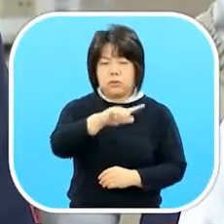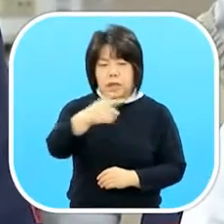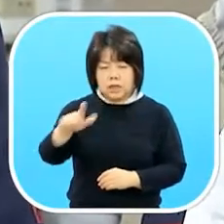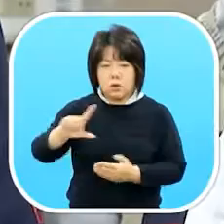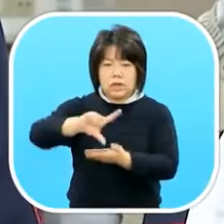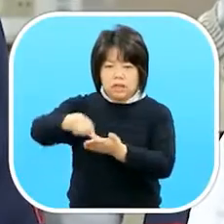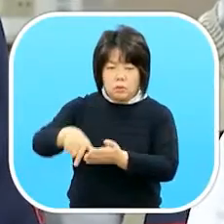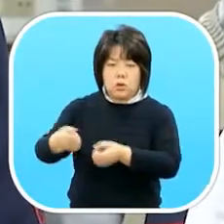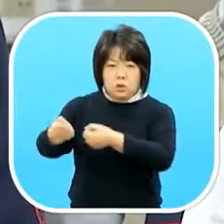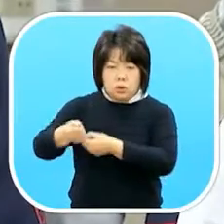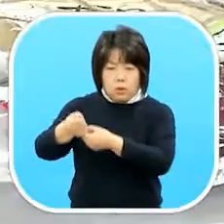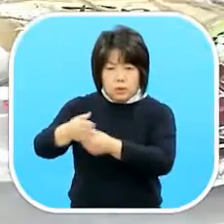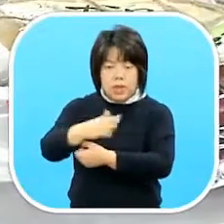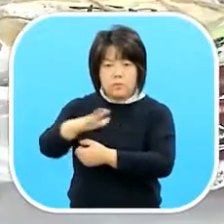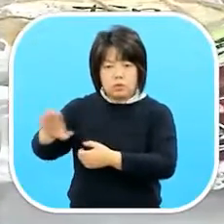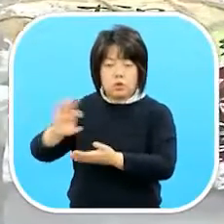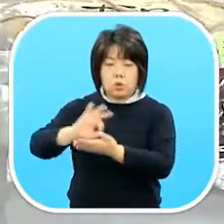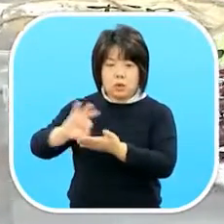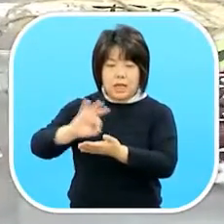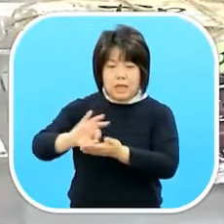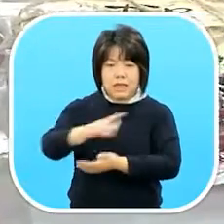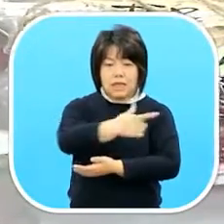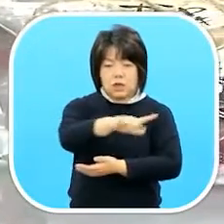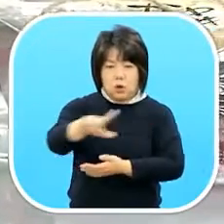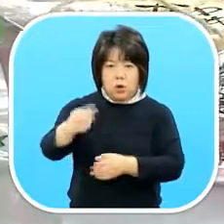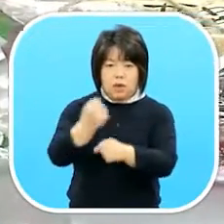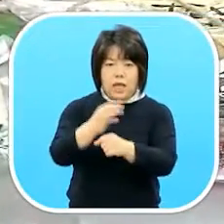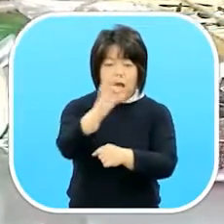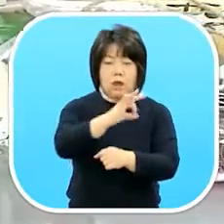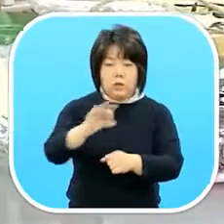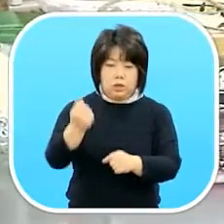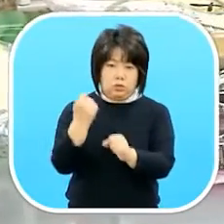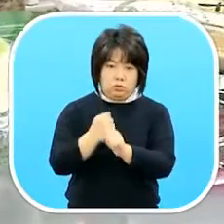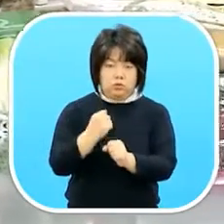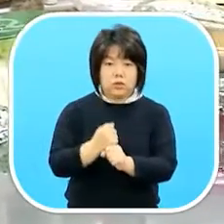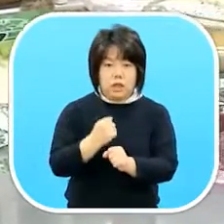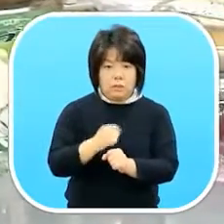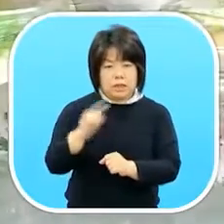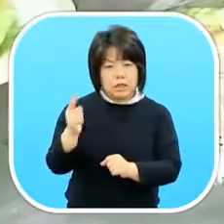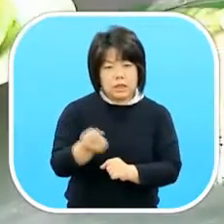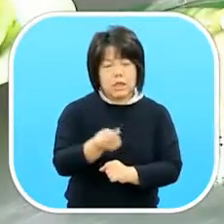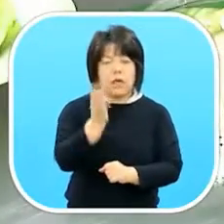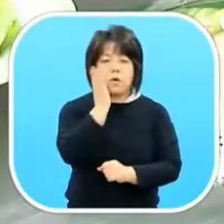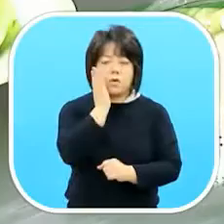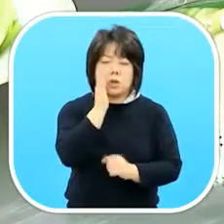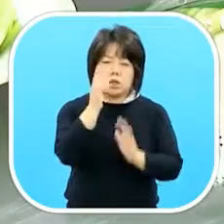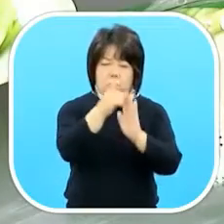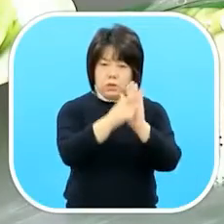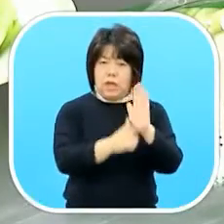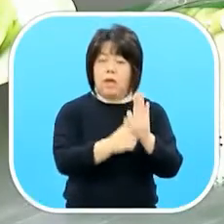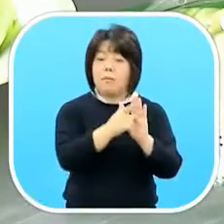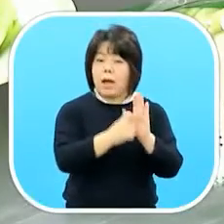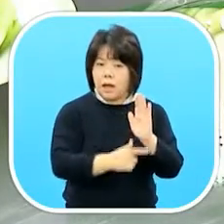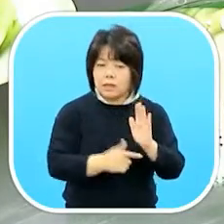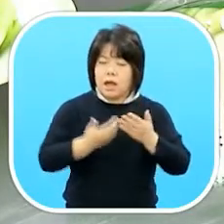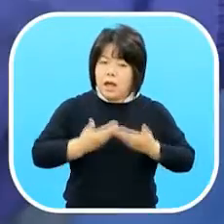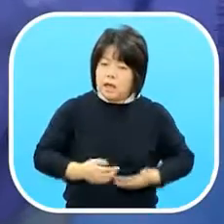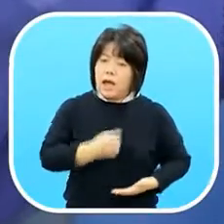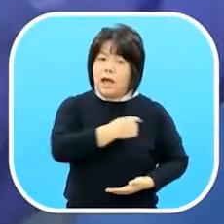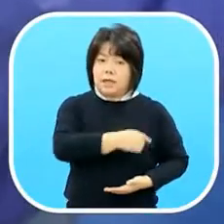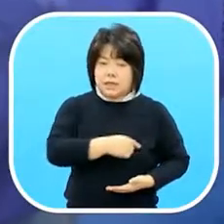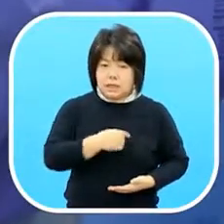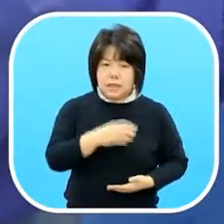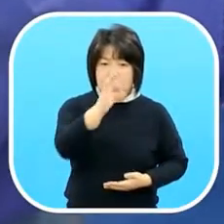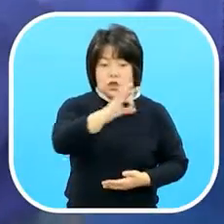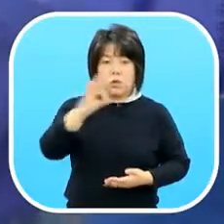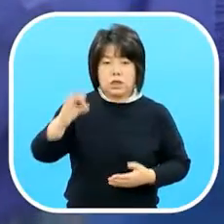した地元の農産物を使っていろいろな加工品を作っています。自然は美味しいをキャッチフレーズに、安心安